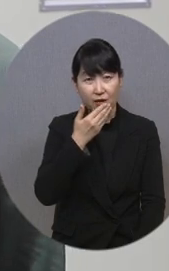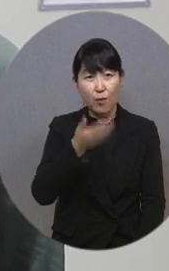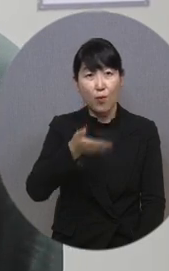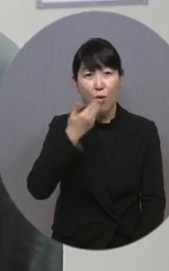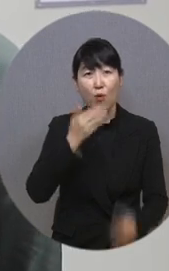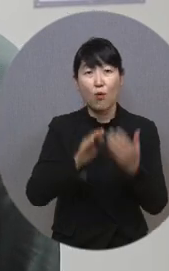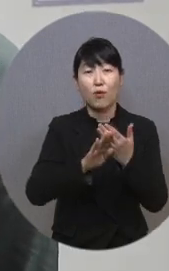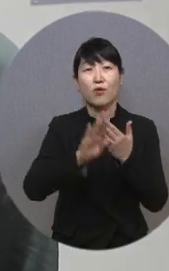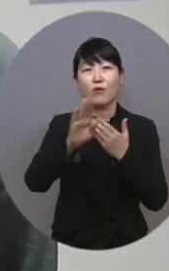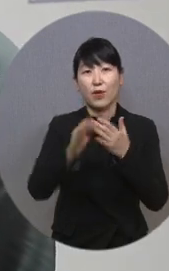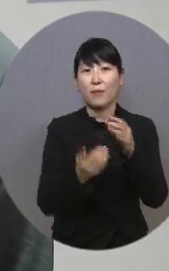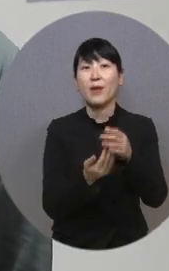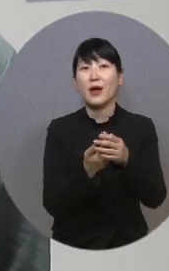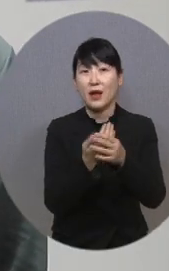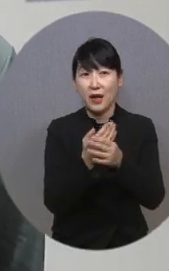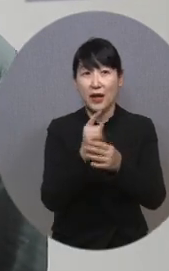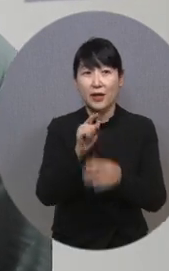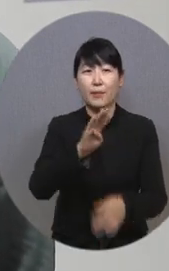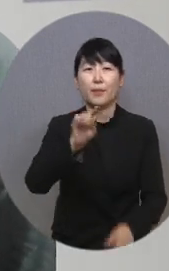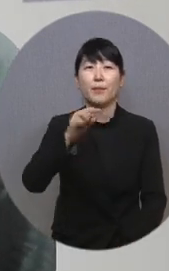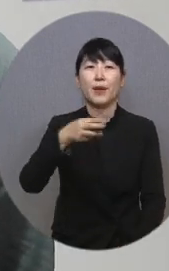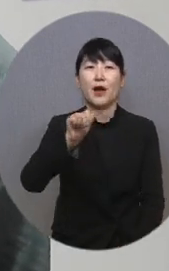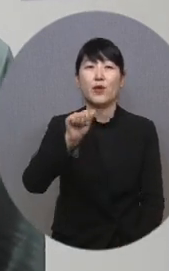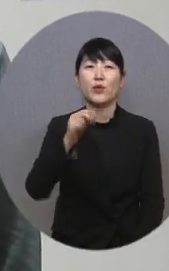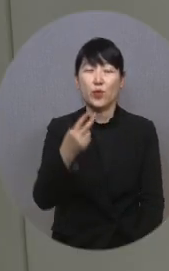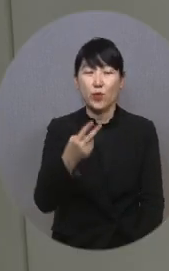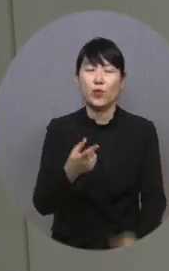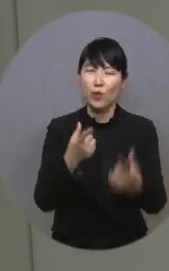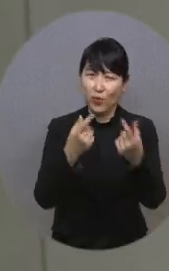부산물이거든요. 똑같이 이게 발효되는 예, 과정이에요. 맞습니다.